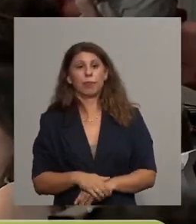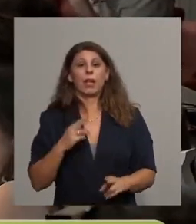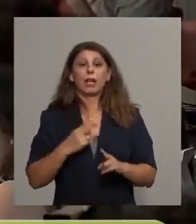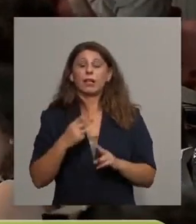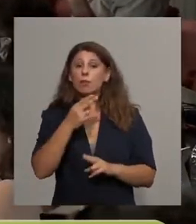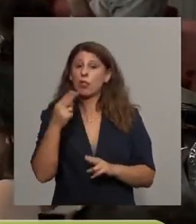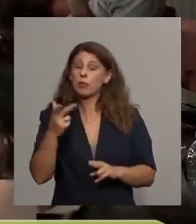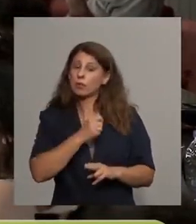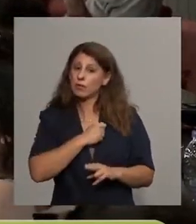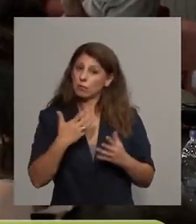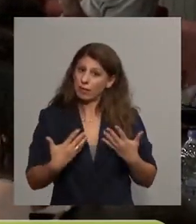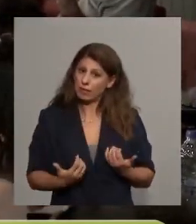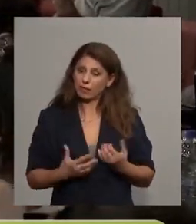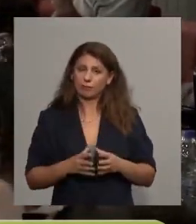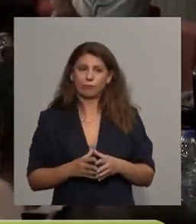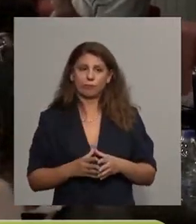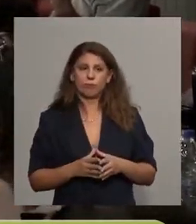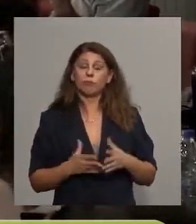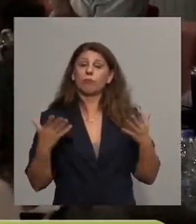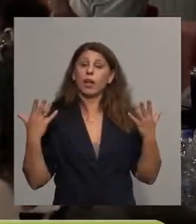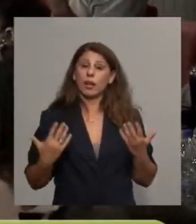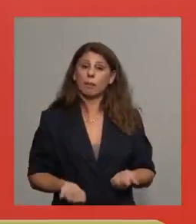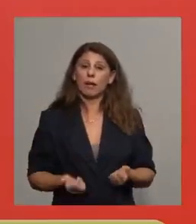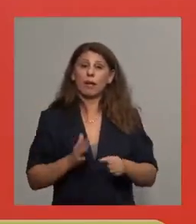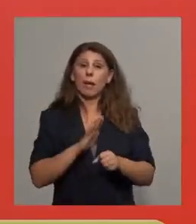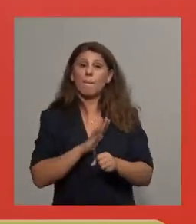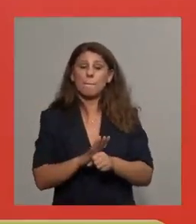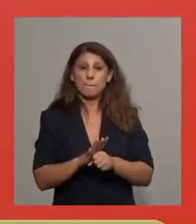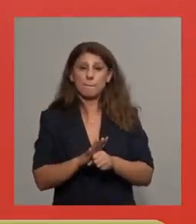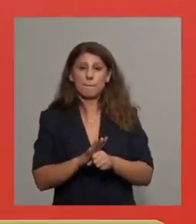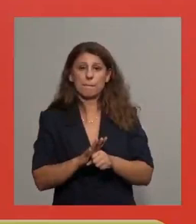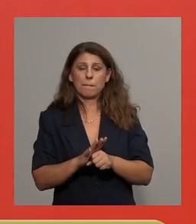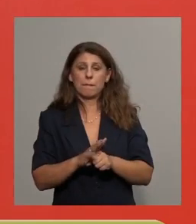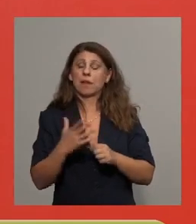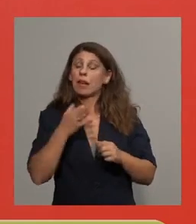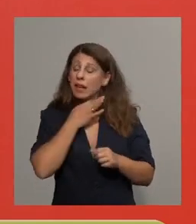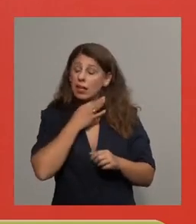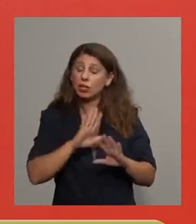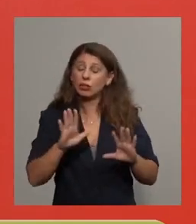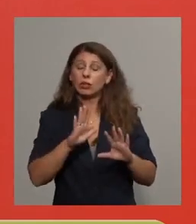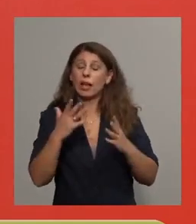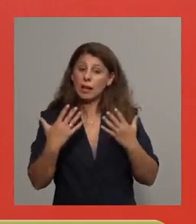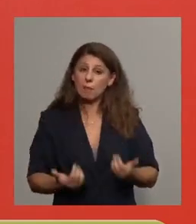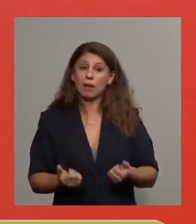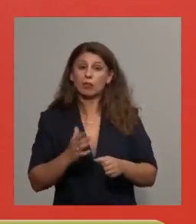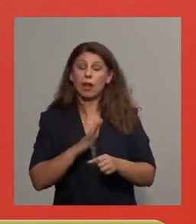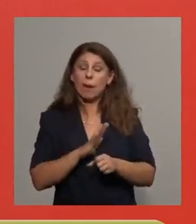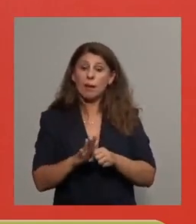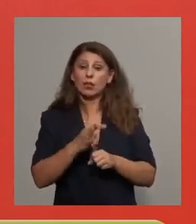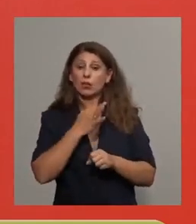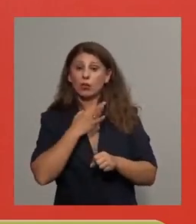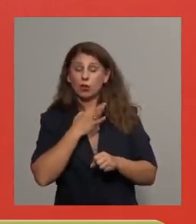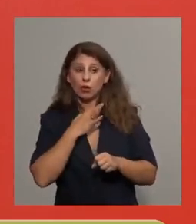θεωρούμε ότι είναι και η ύπαρξη επαρκών, η αναγκαιότητα ύπαρξης επαρκών